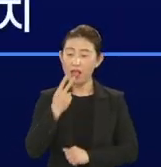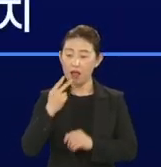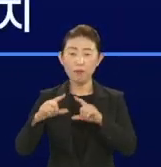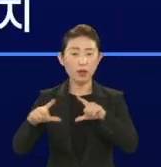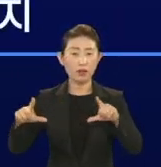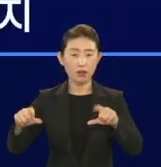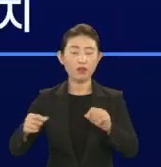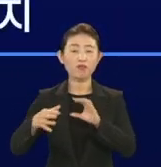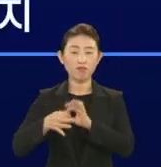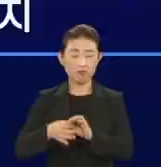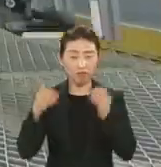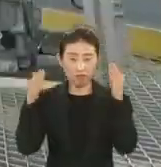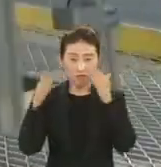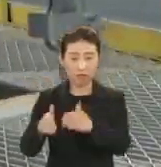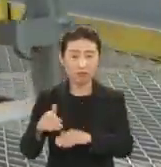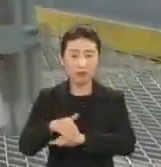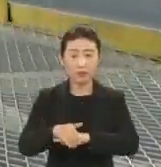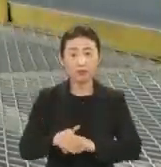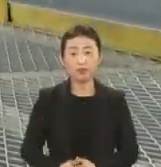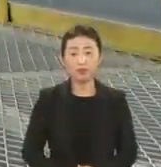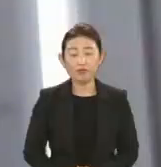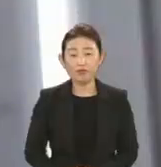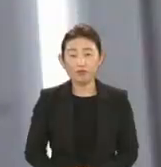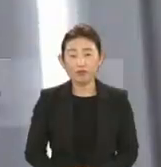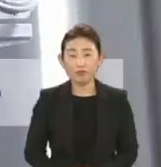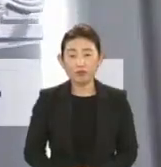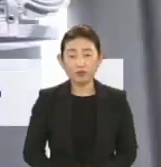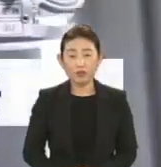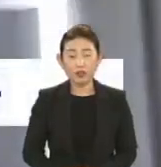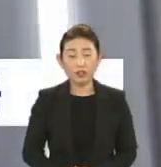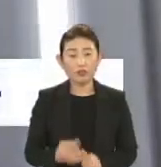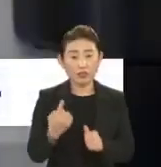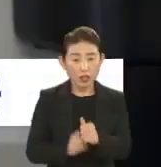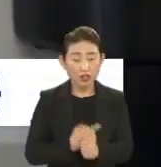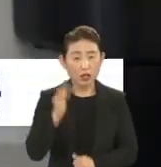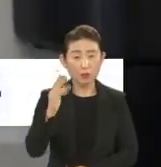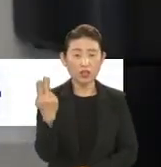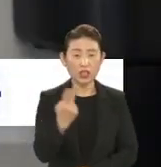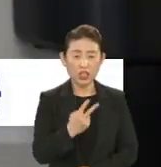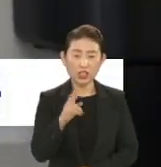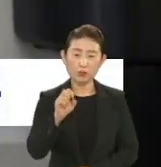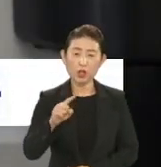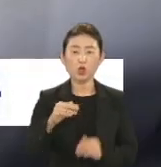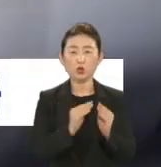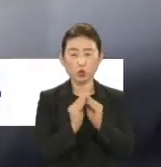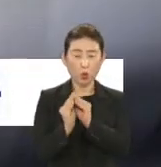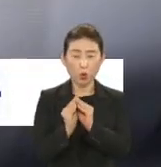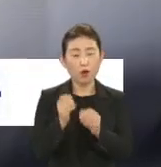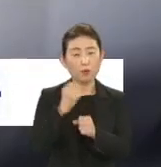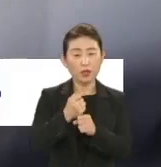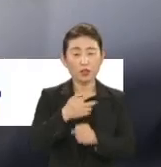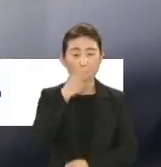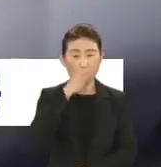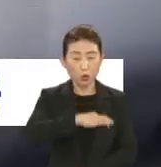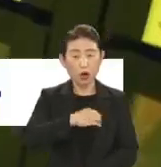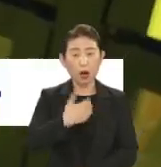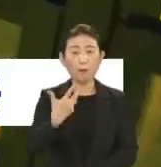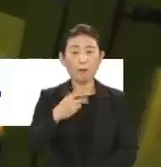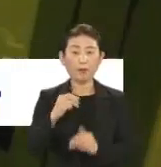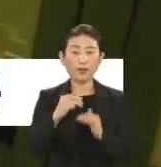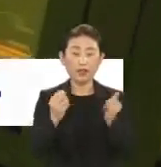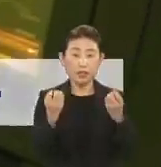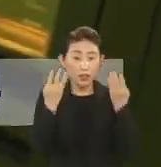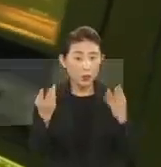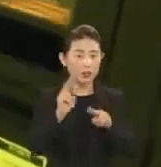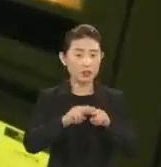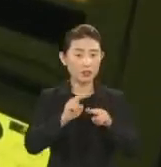육성 거점으로 조성됩니다. 충청남도는 국가산단을 통해 21조 원의 생산 유발 효과와 8만여 명의